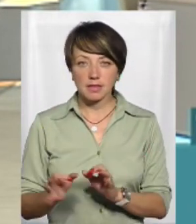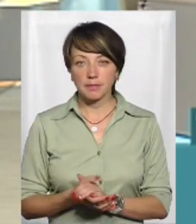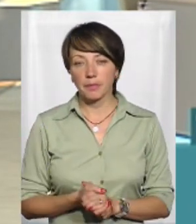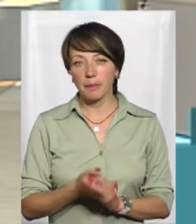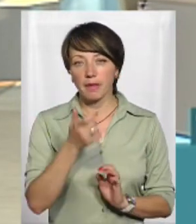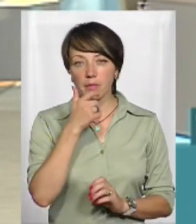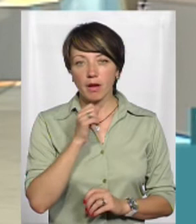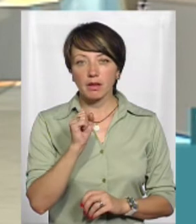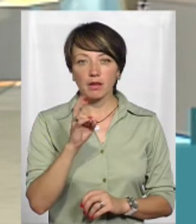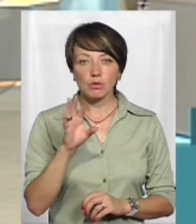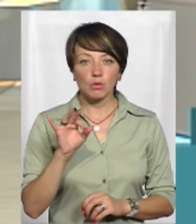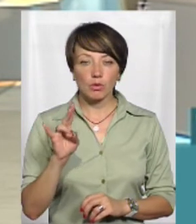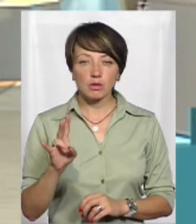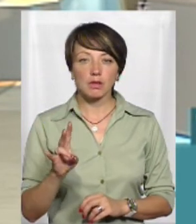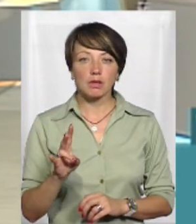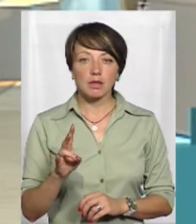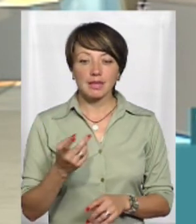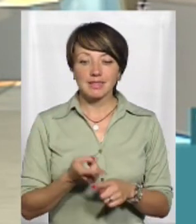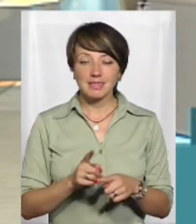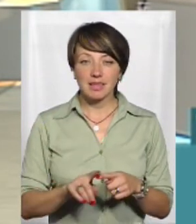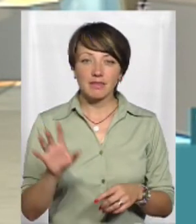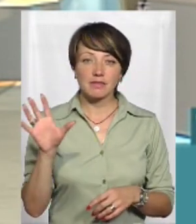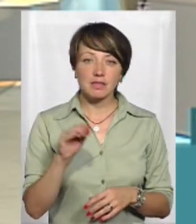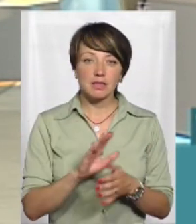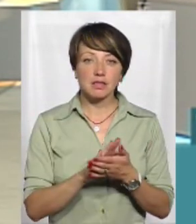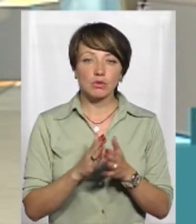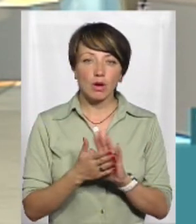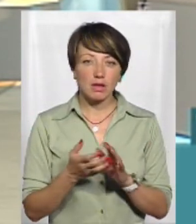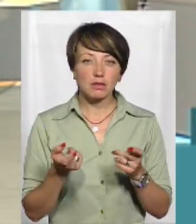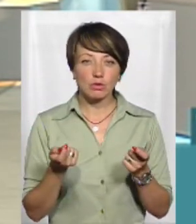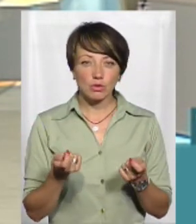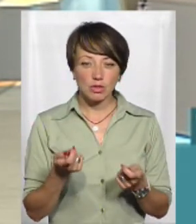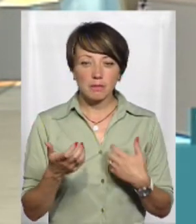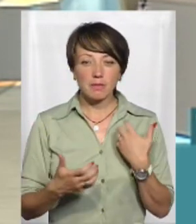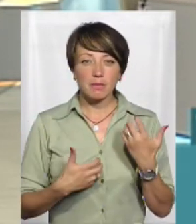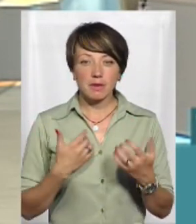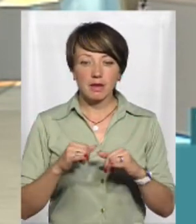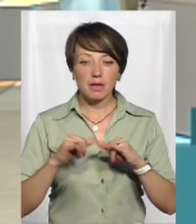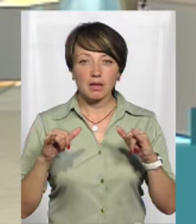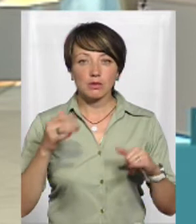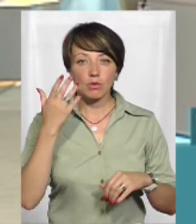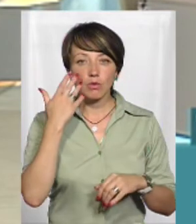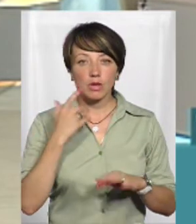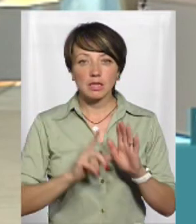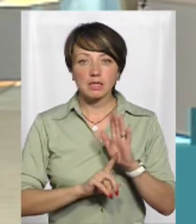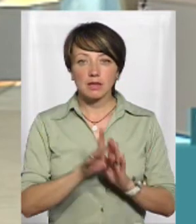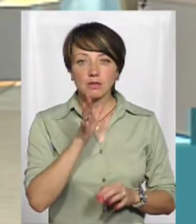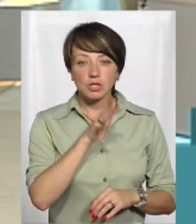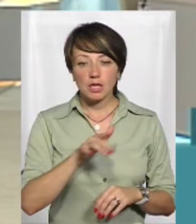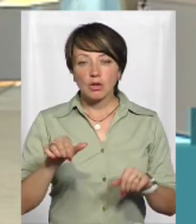Антоне, напевно, от ця вся ситуація трошечки підігрілася тоді, коли настав